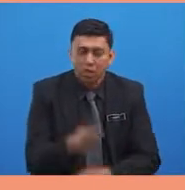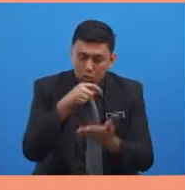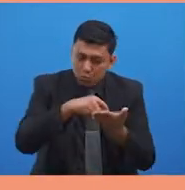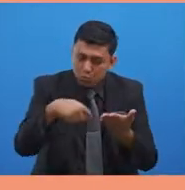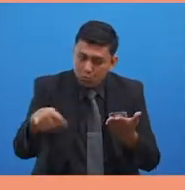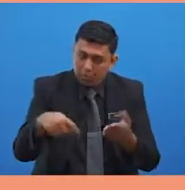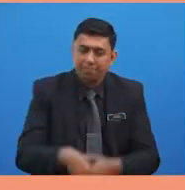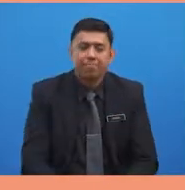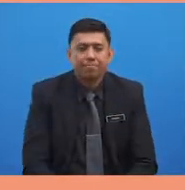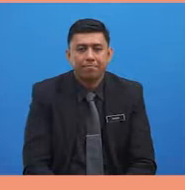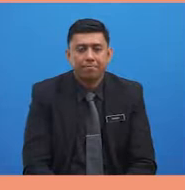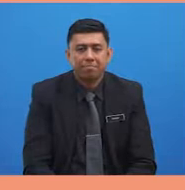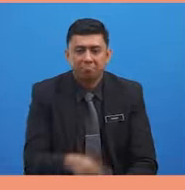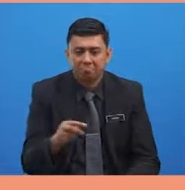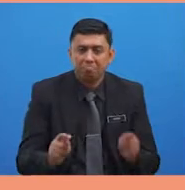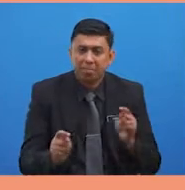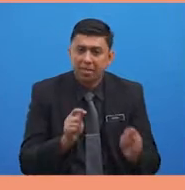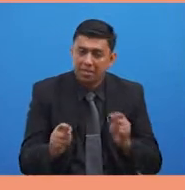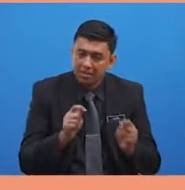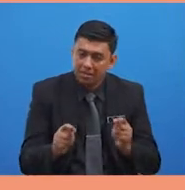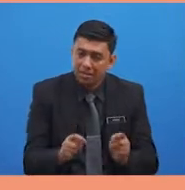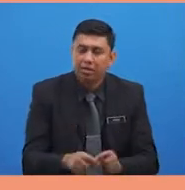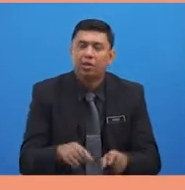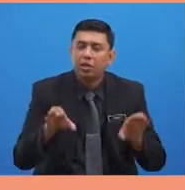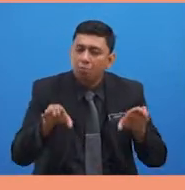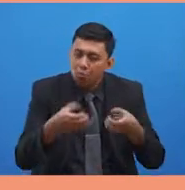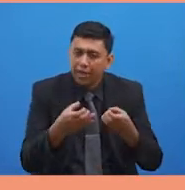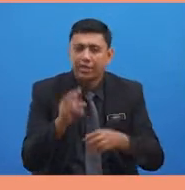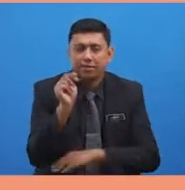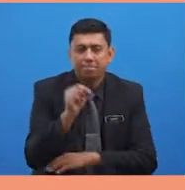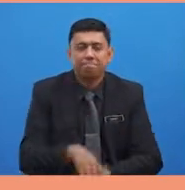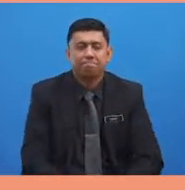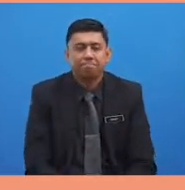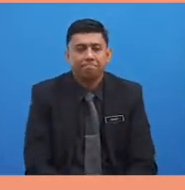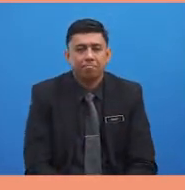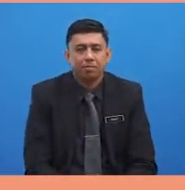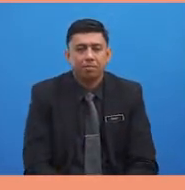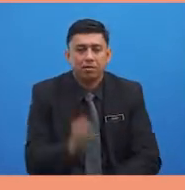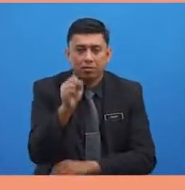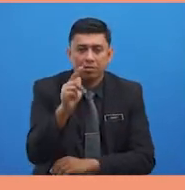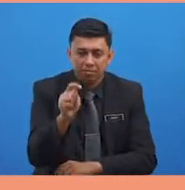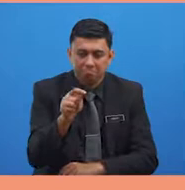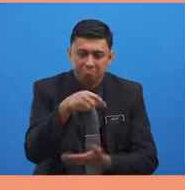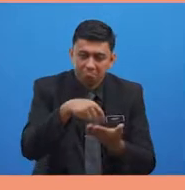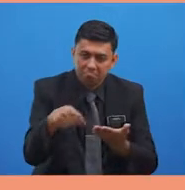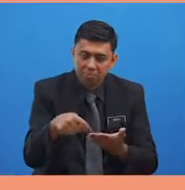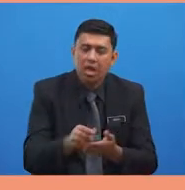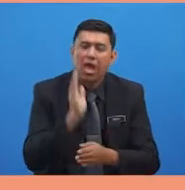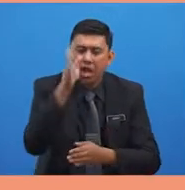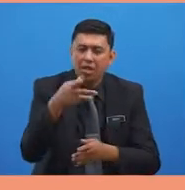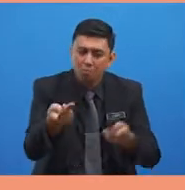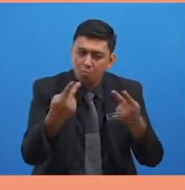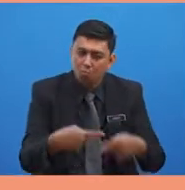Tuliskan pernyataan tindakan yang akan dilaksanakan. Setkan nilai yang akan